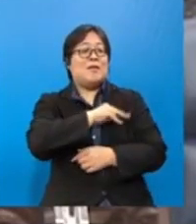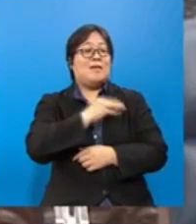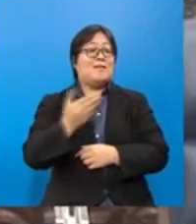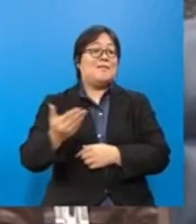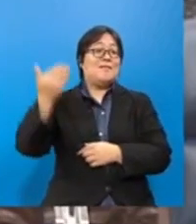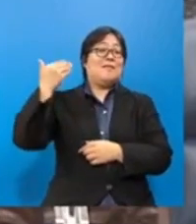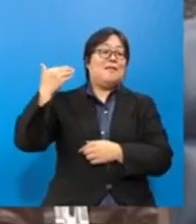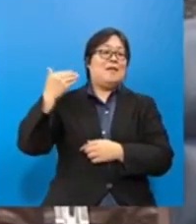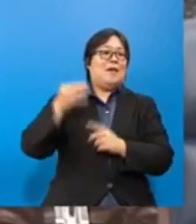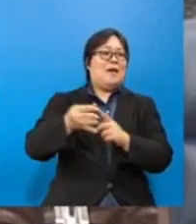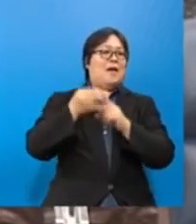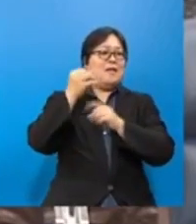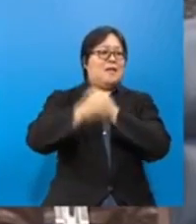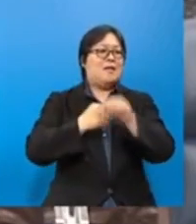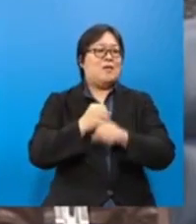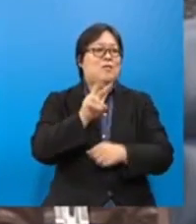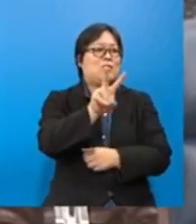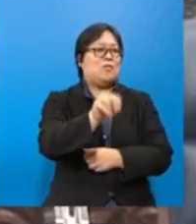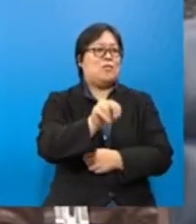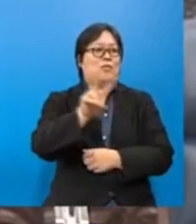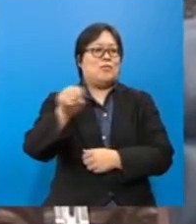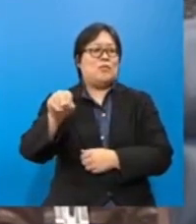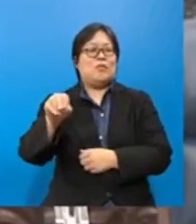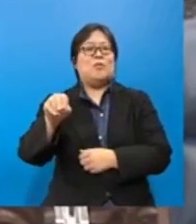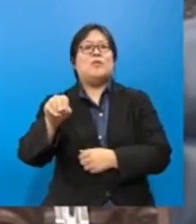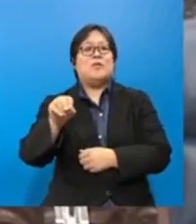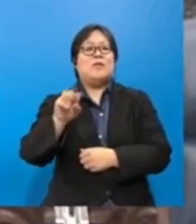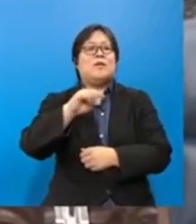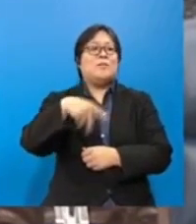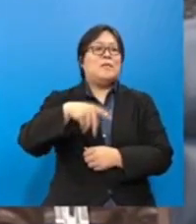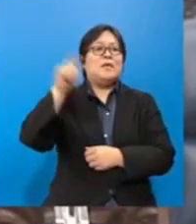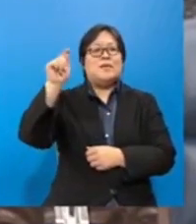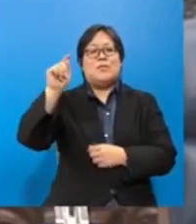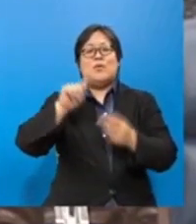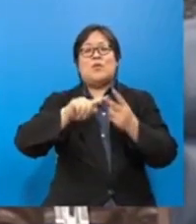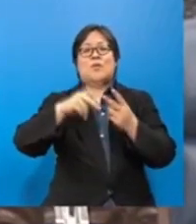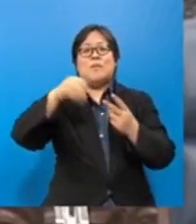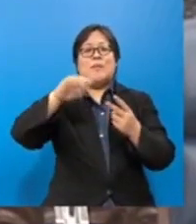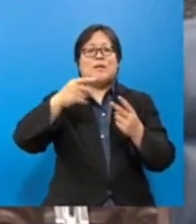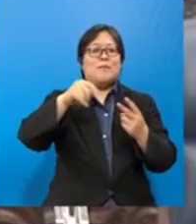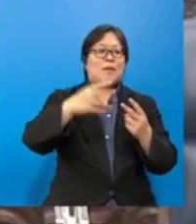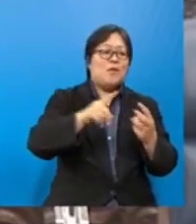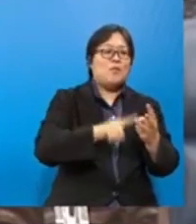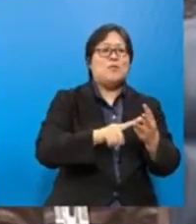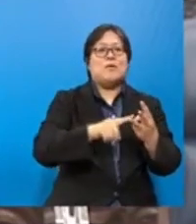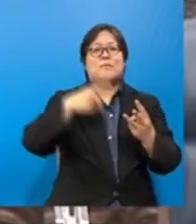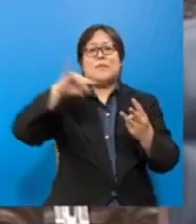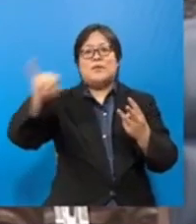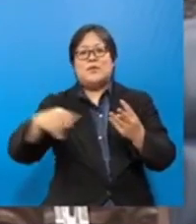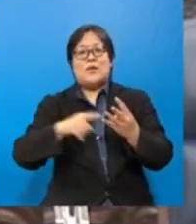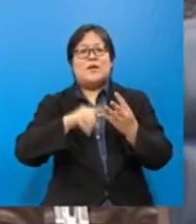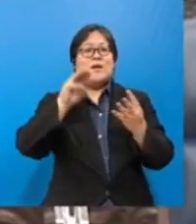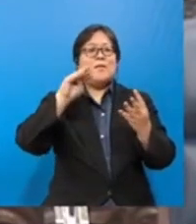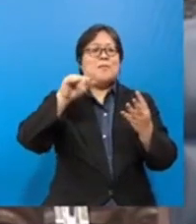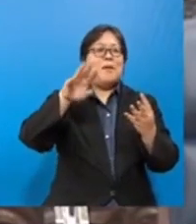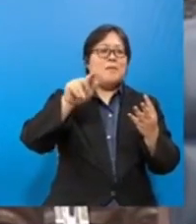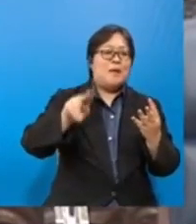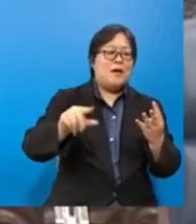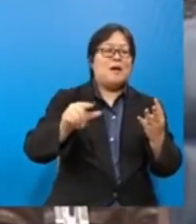lalu terutama tahun 2020 sebelum matang Pauh Petaling Jaya Maran kemaman